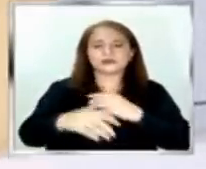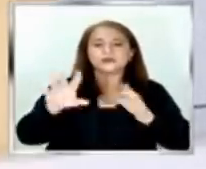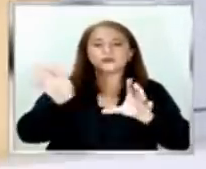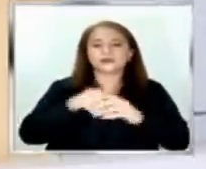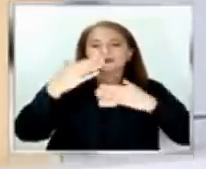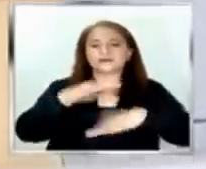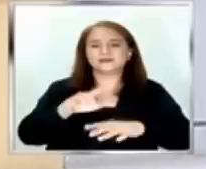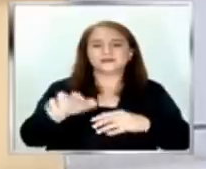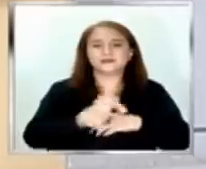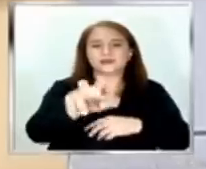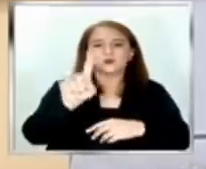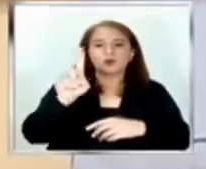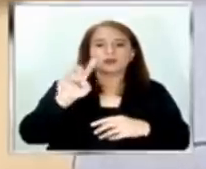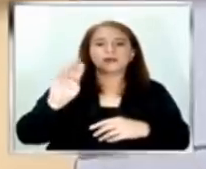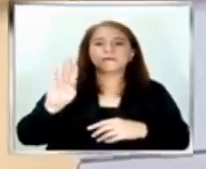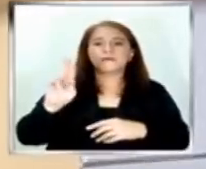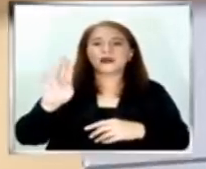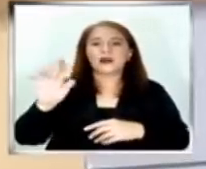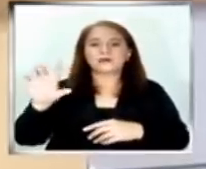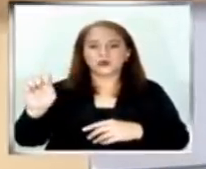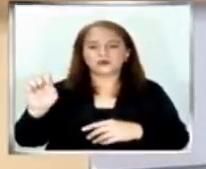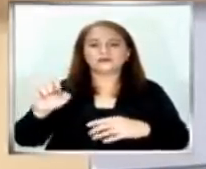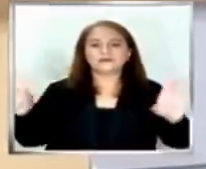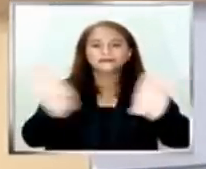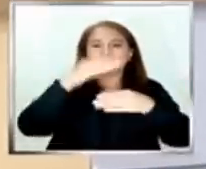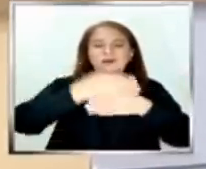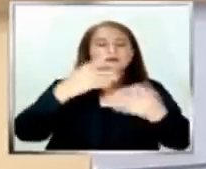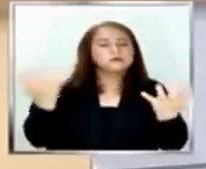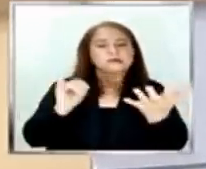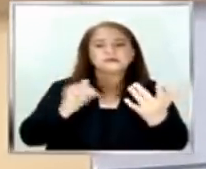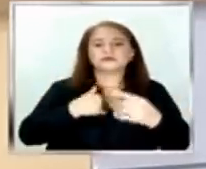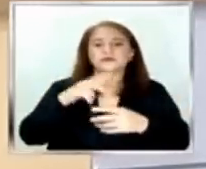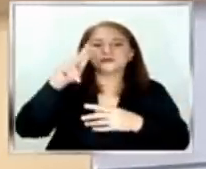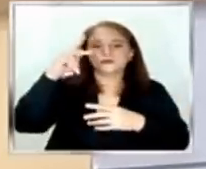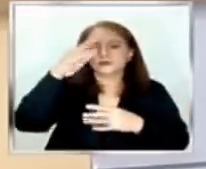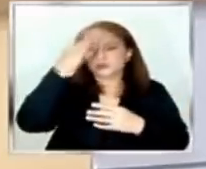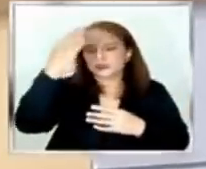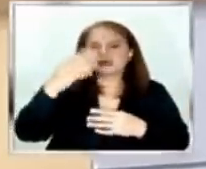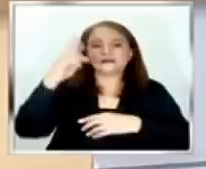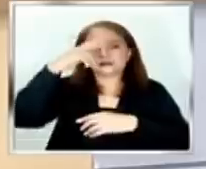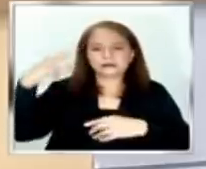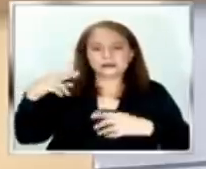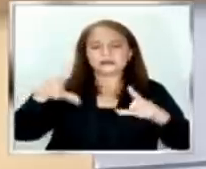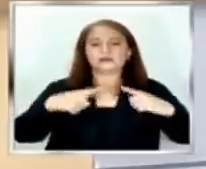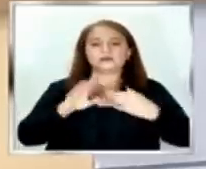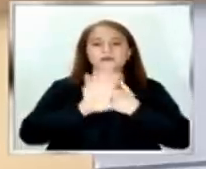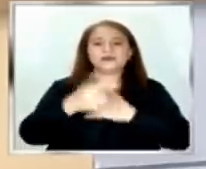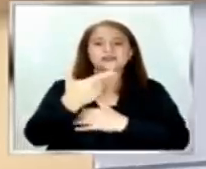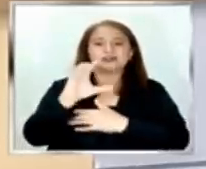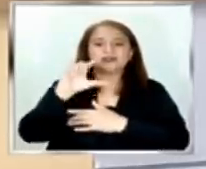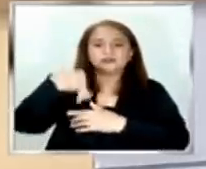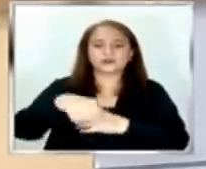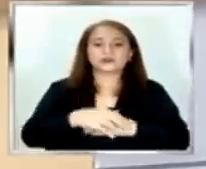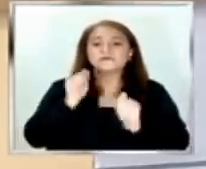sa isang bubble ang NCR at ang mga probinsya ng Bulacan, Rizal, Cavite at Laguna na balik general community quarantine. Ibig sabihin po